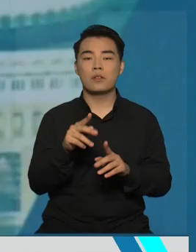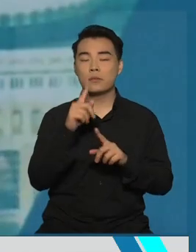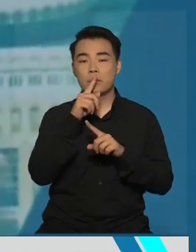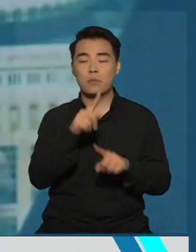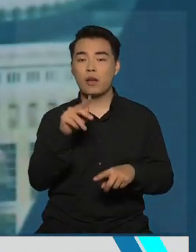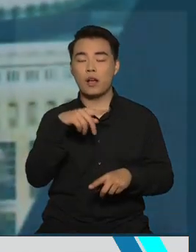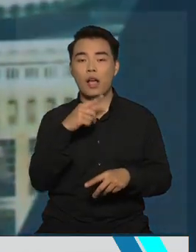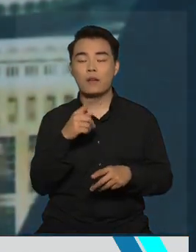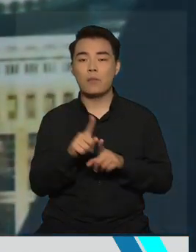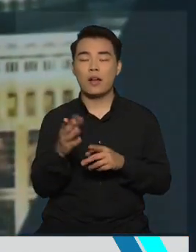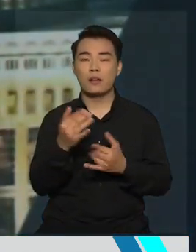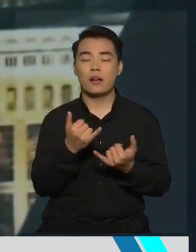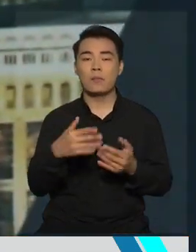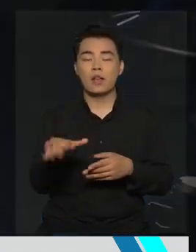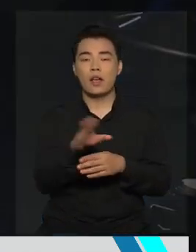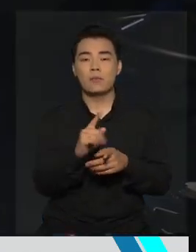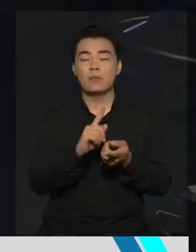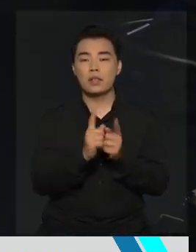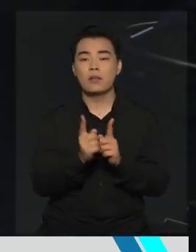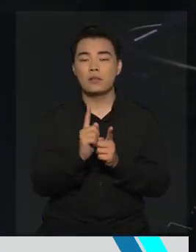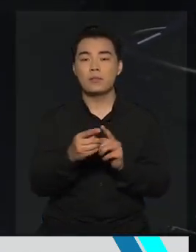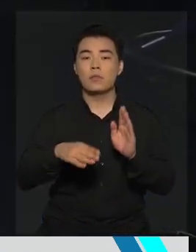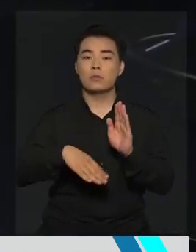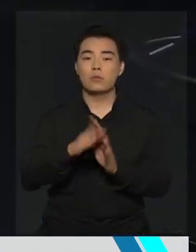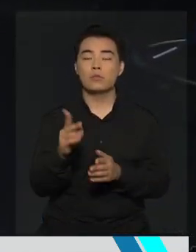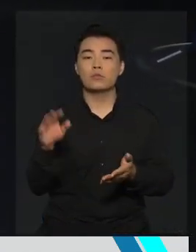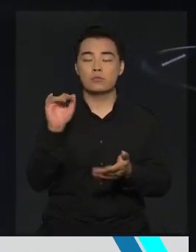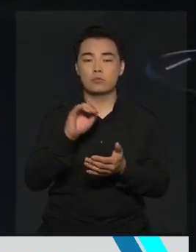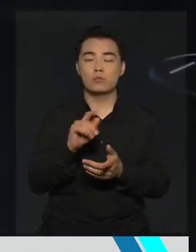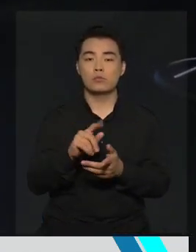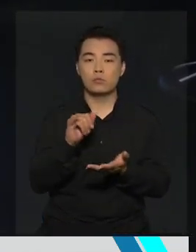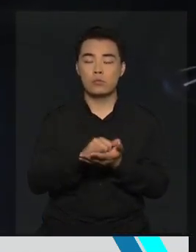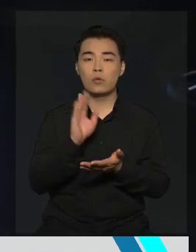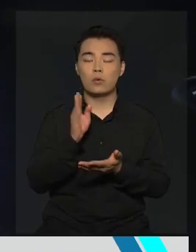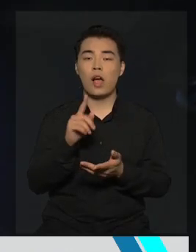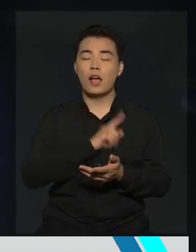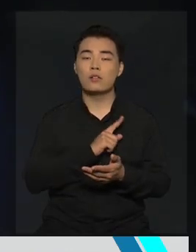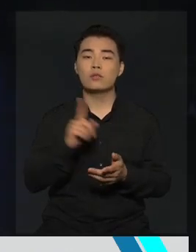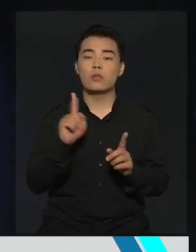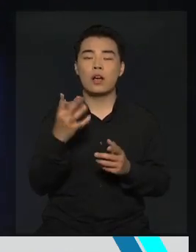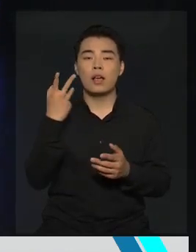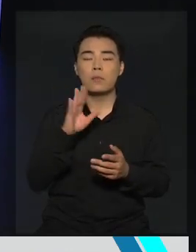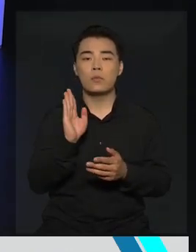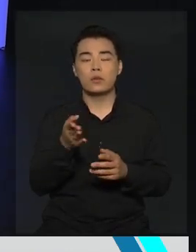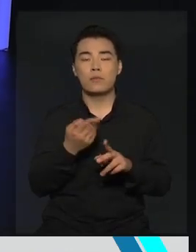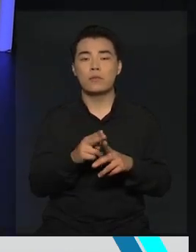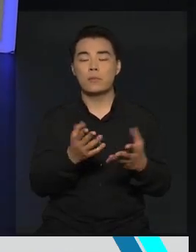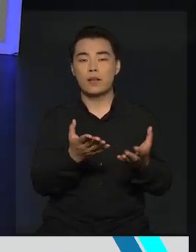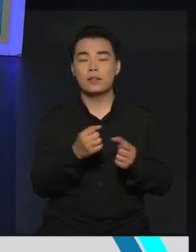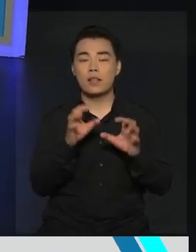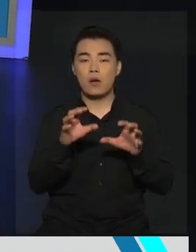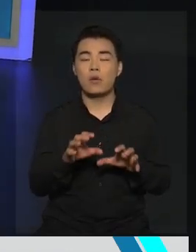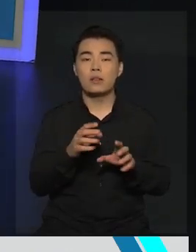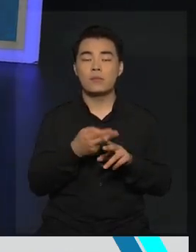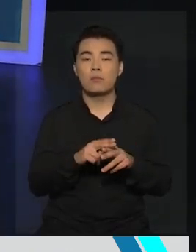сейчас подходы меняются, и действительно эта модернизация под ключ, она, и очень надеемся, что когда будет утверждена концепция, она, как бы,